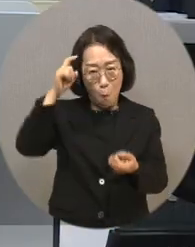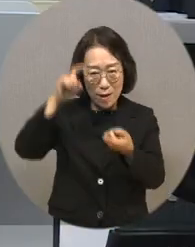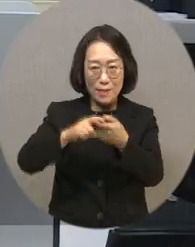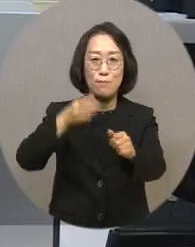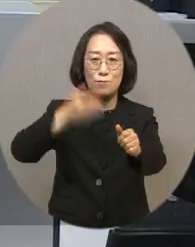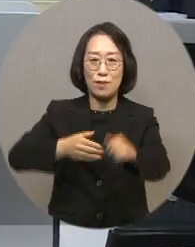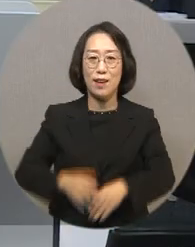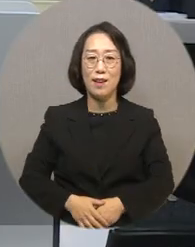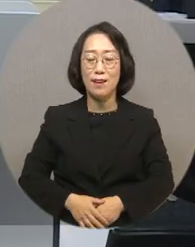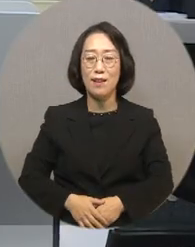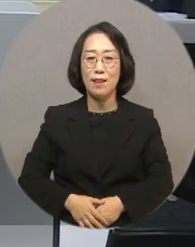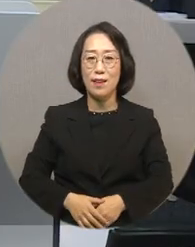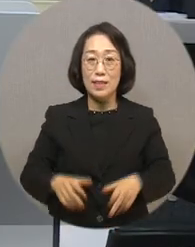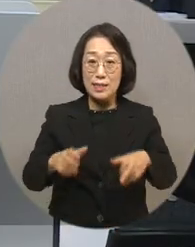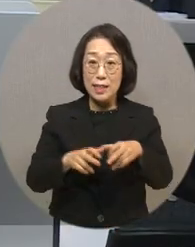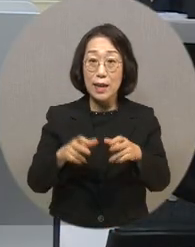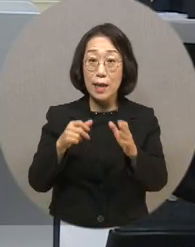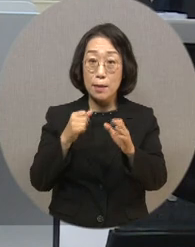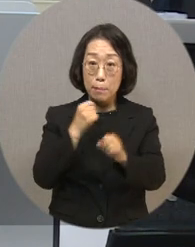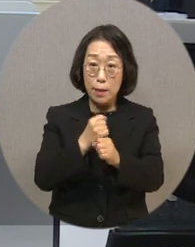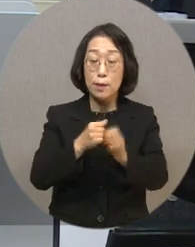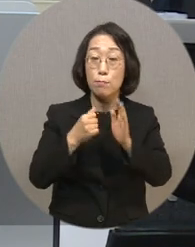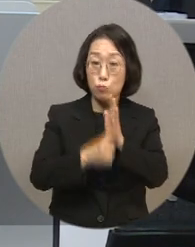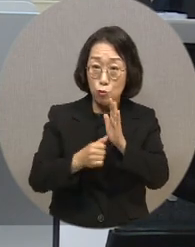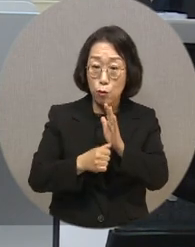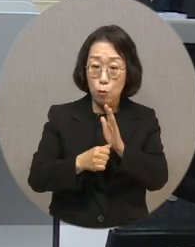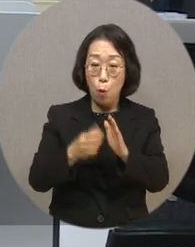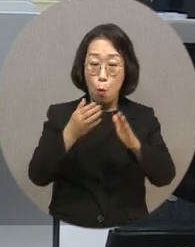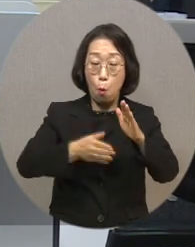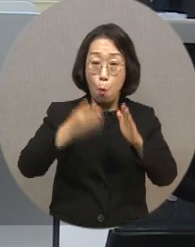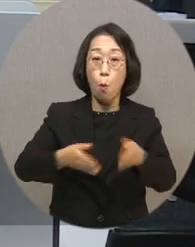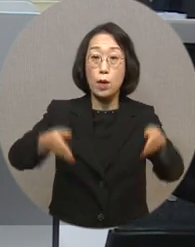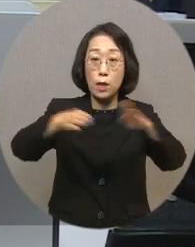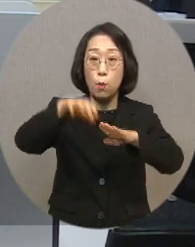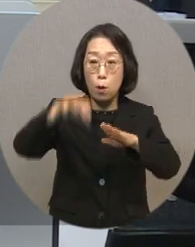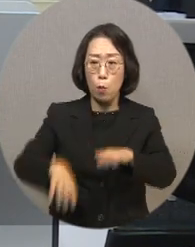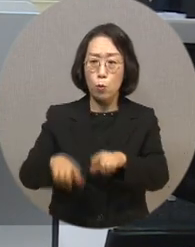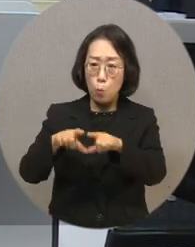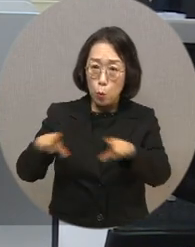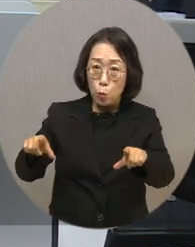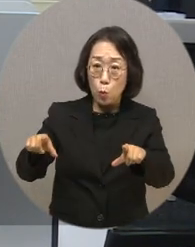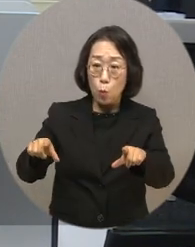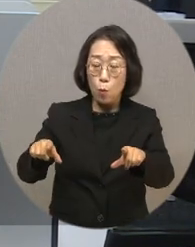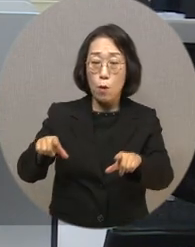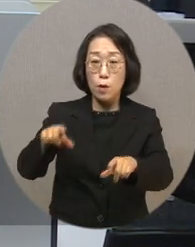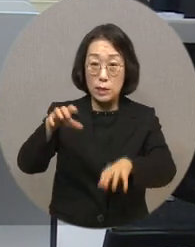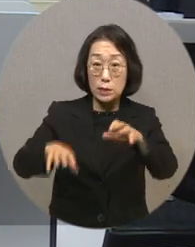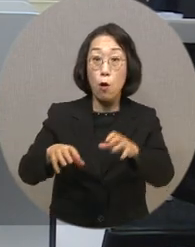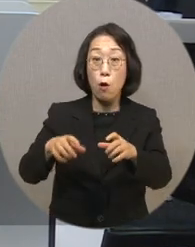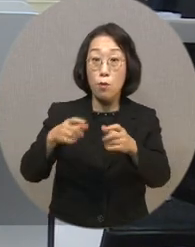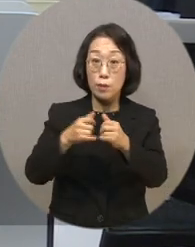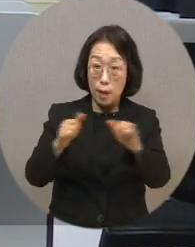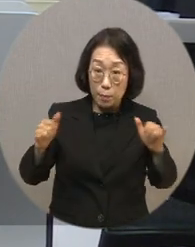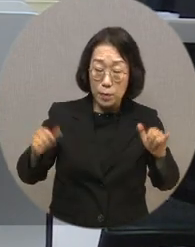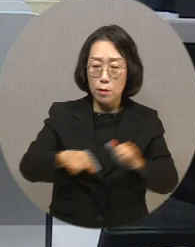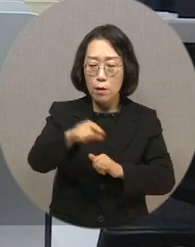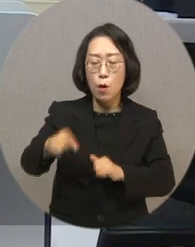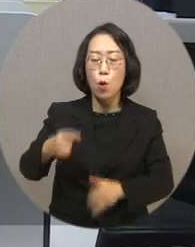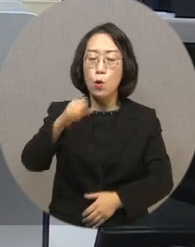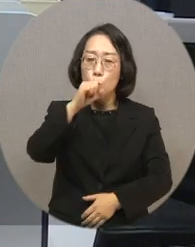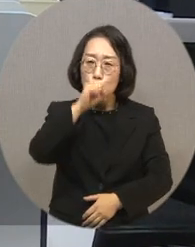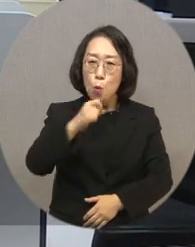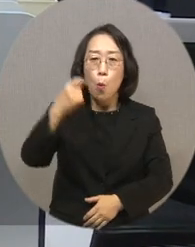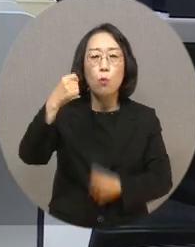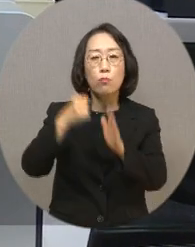장애인 생산품이 공공기관과 일반 시민들에게 좋은 제품으로 인식될 수 있도록 하는 게 저희